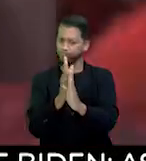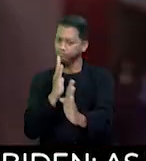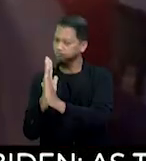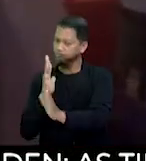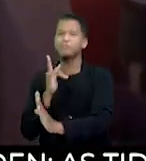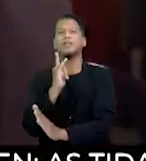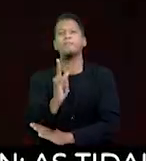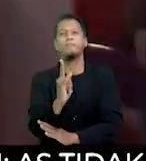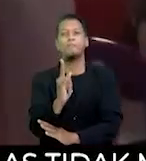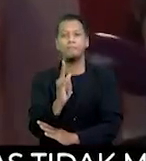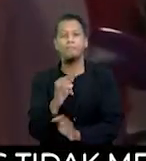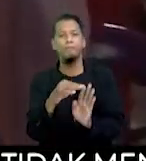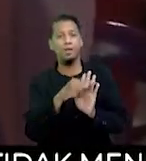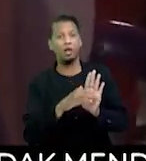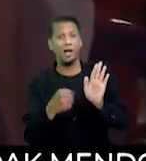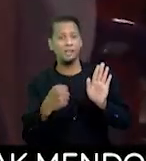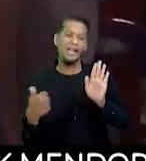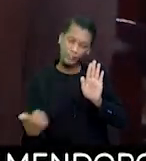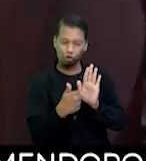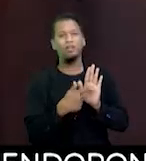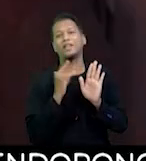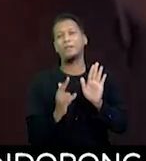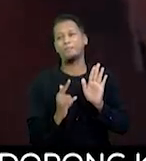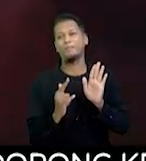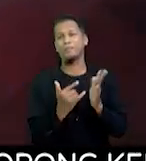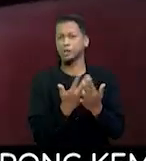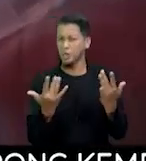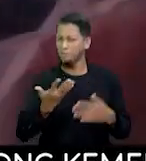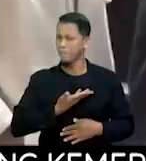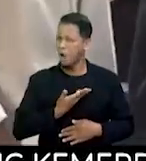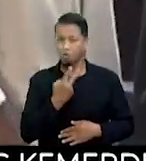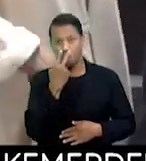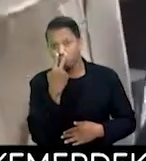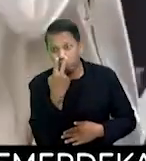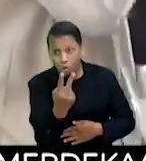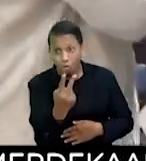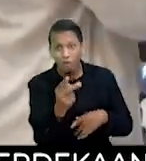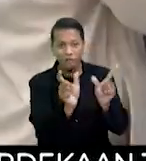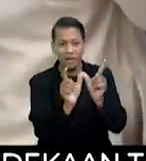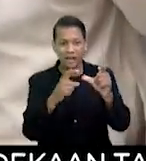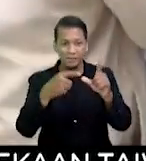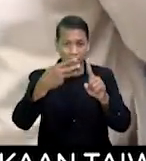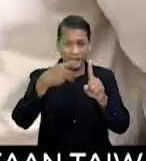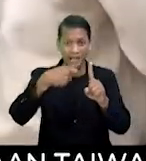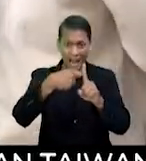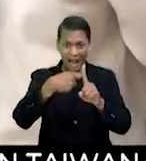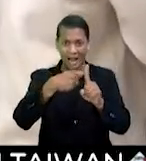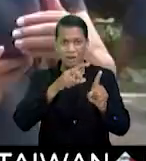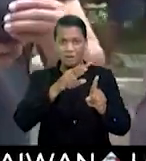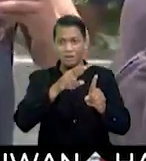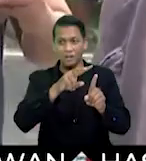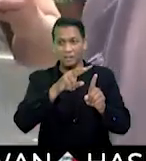protokol kesehatan. Warga mengaku antusias menyaksikan gelaran World Superbike 2021 yang kembali diselenggarakan di tanah air